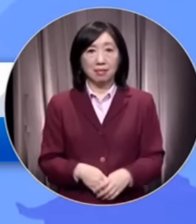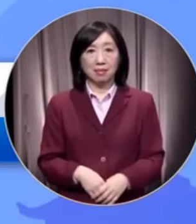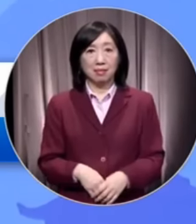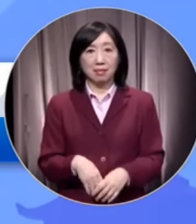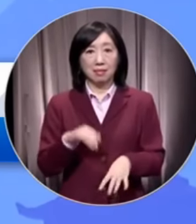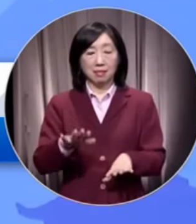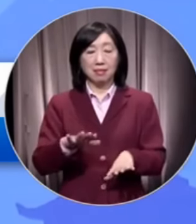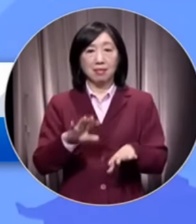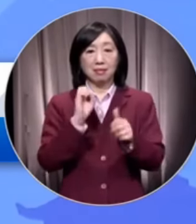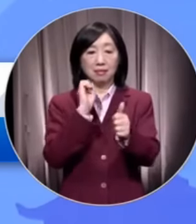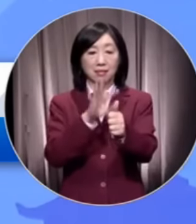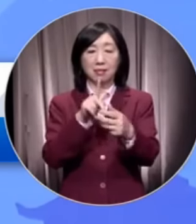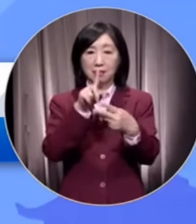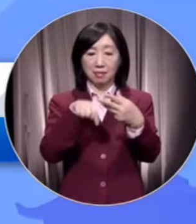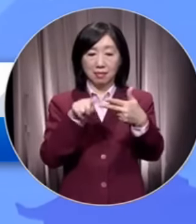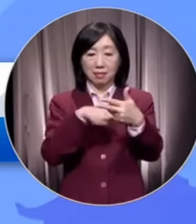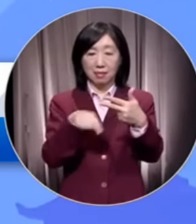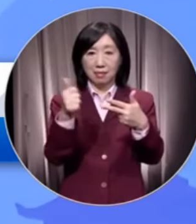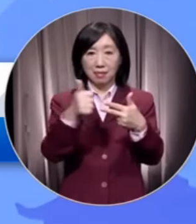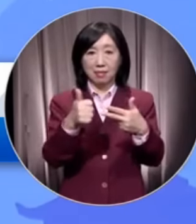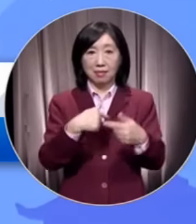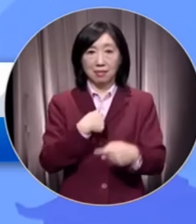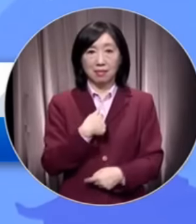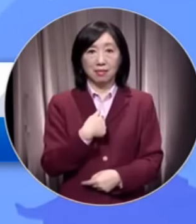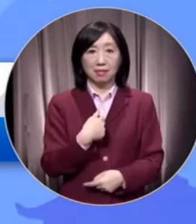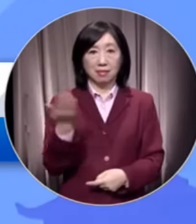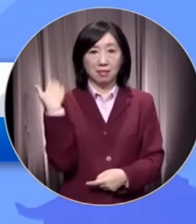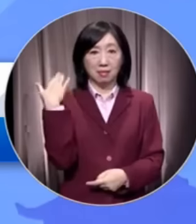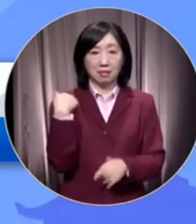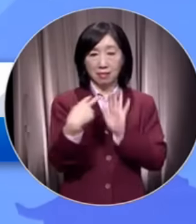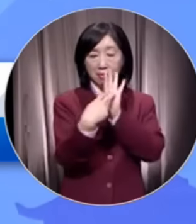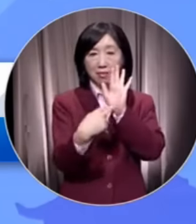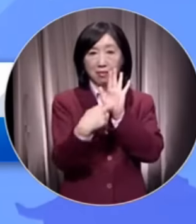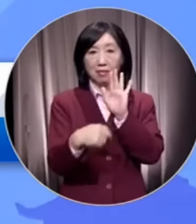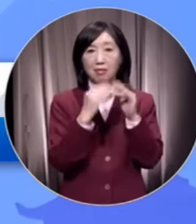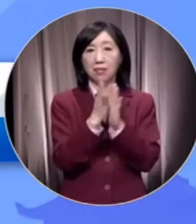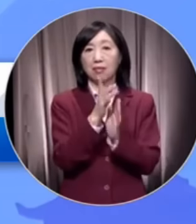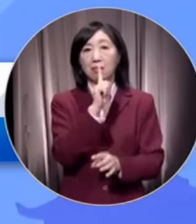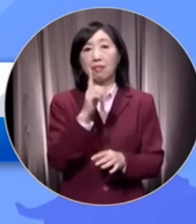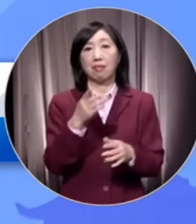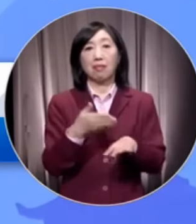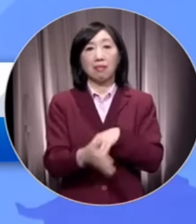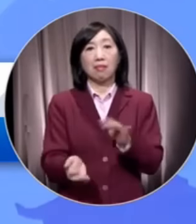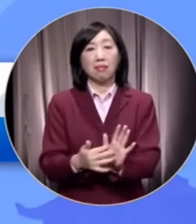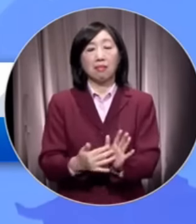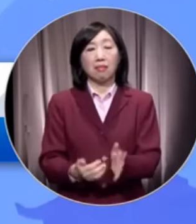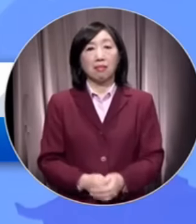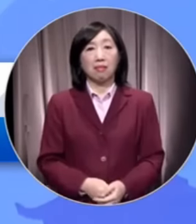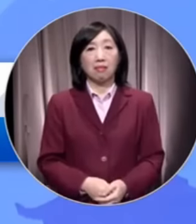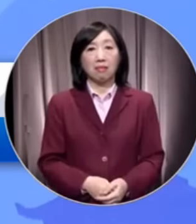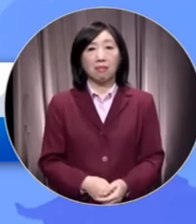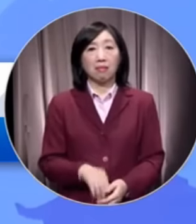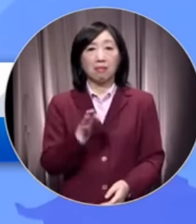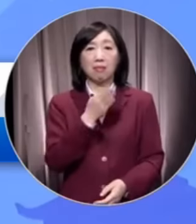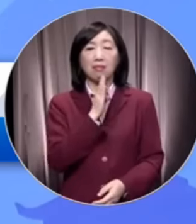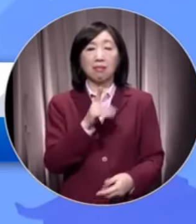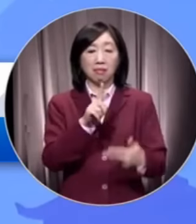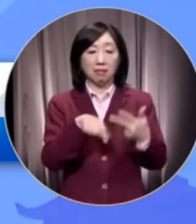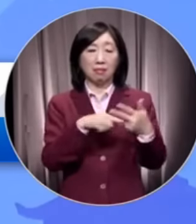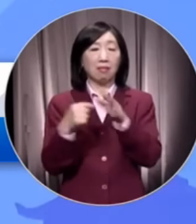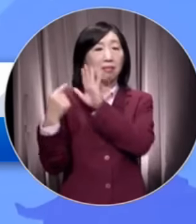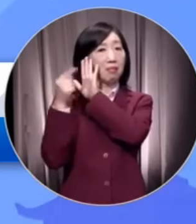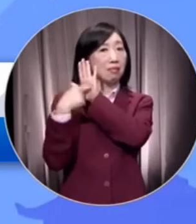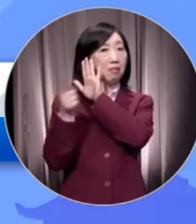诉朱主席，我们在过去的说明里面都说得很清楚，但是朱主席还是选择不